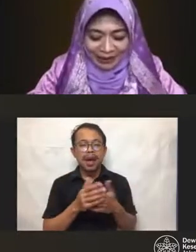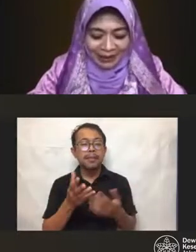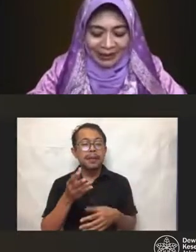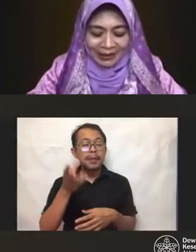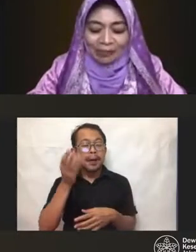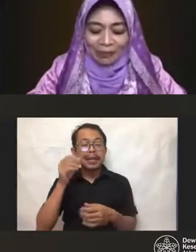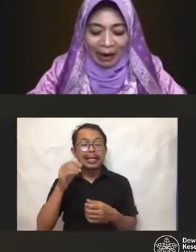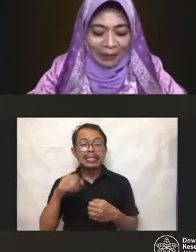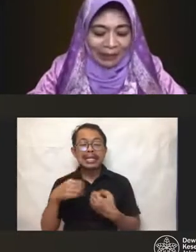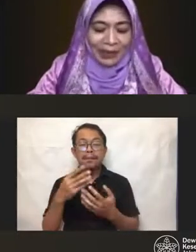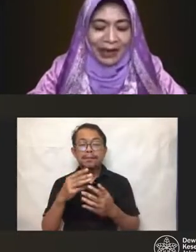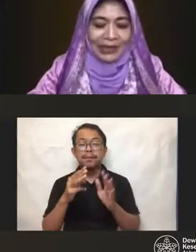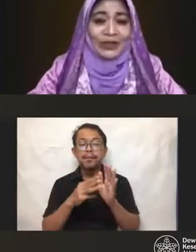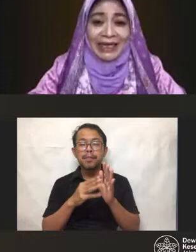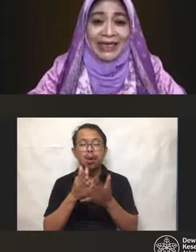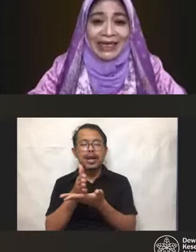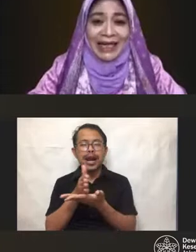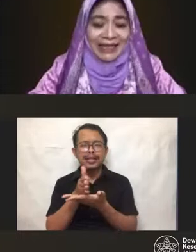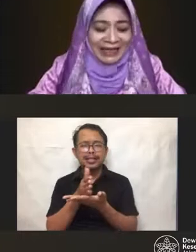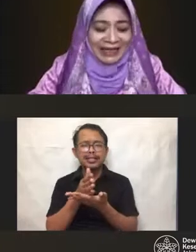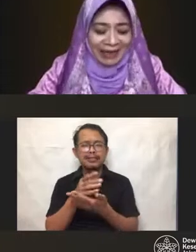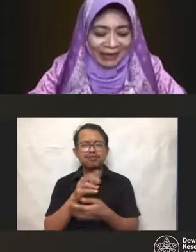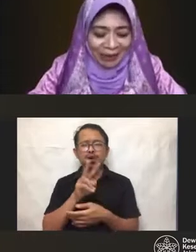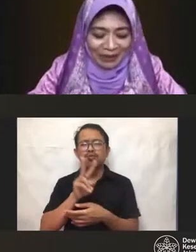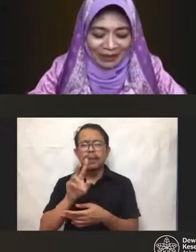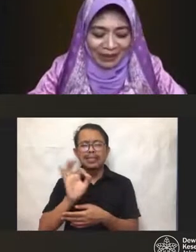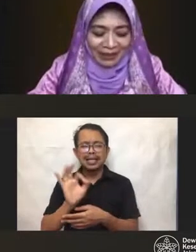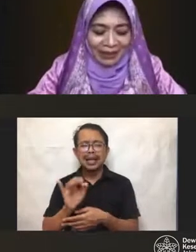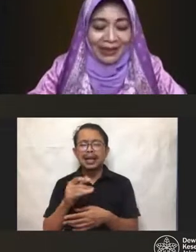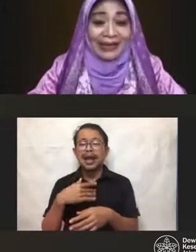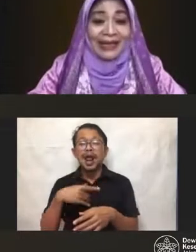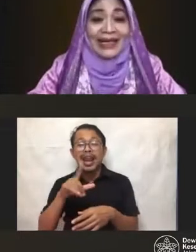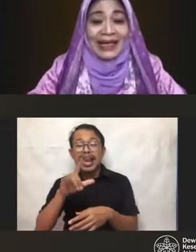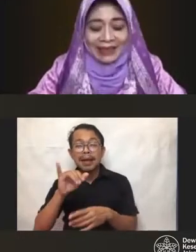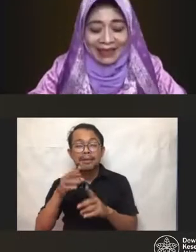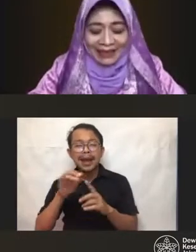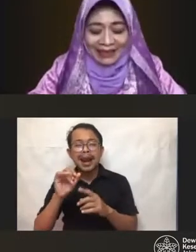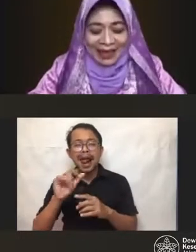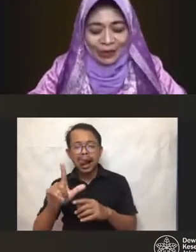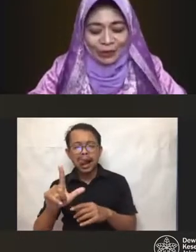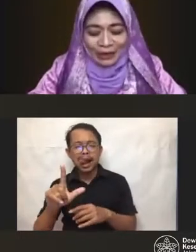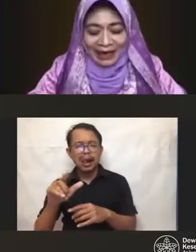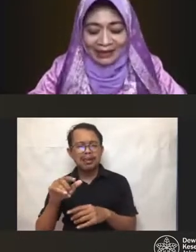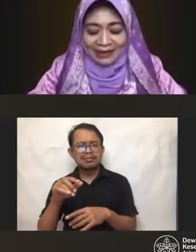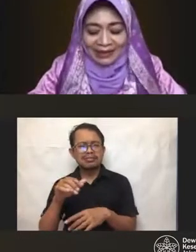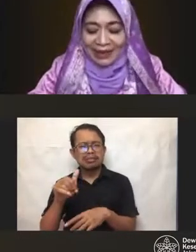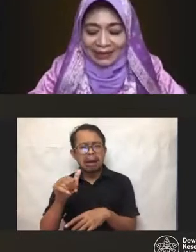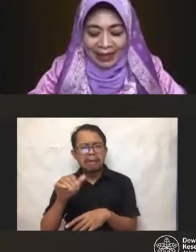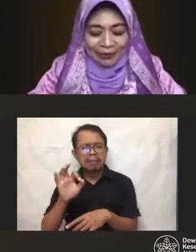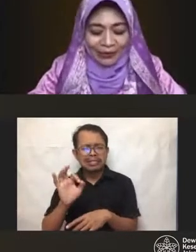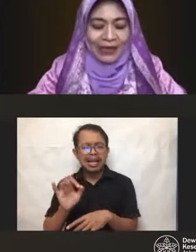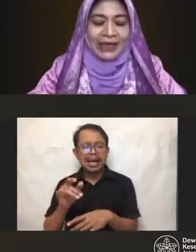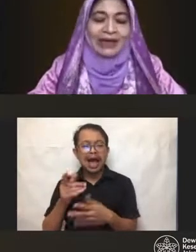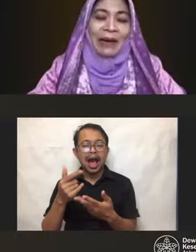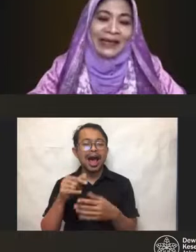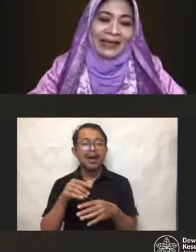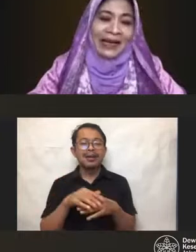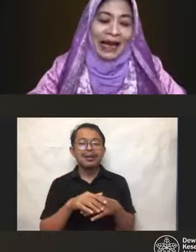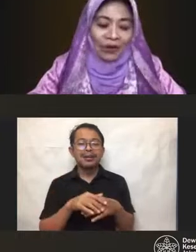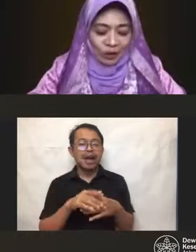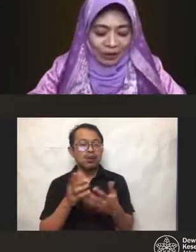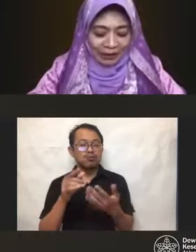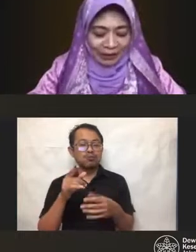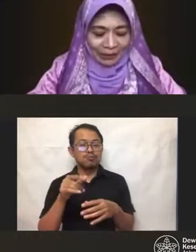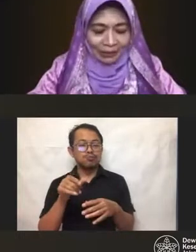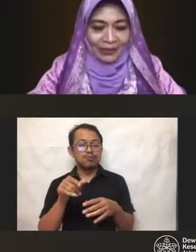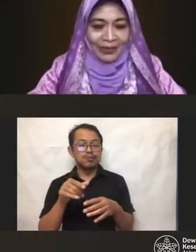22,20%, dan pemahaman liberal itu sedikit, hanya sekitar 6%. Terlihat jelas akun moderat tertinggal jauh dibandingkan